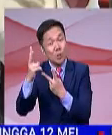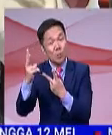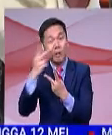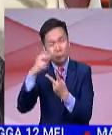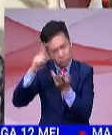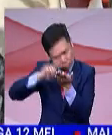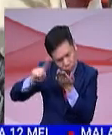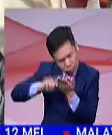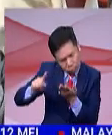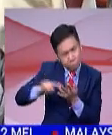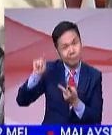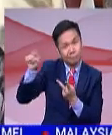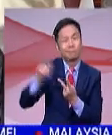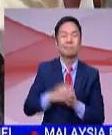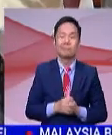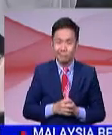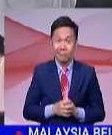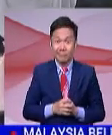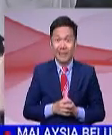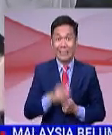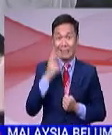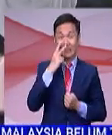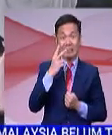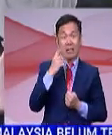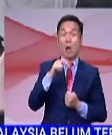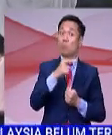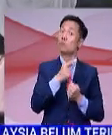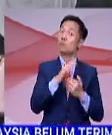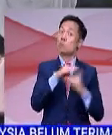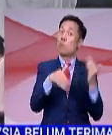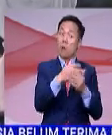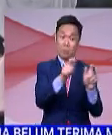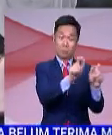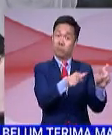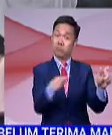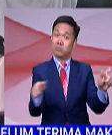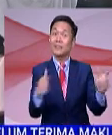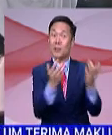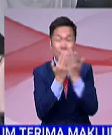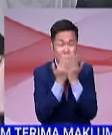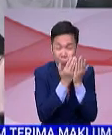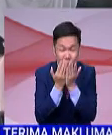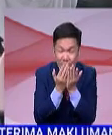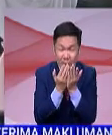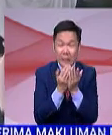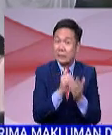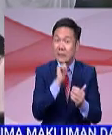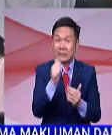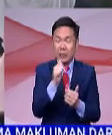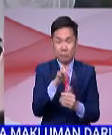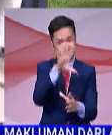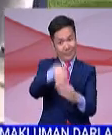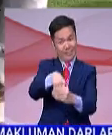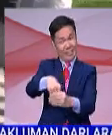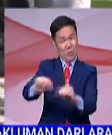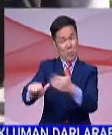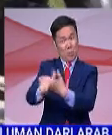Pusat Kesihatan Universiti. Dan kita juga memastikan mereka ini tidak dalam kategori yang